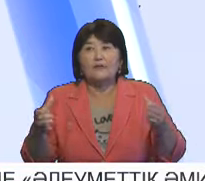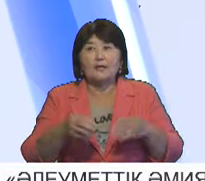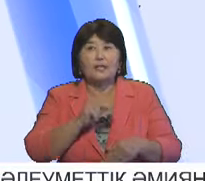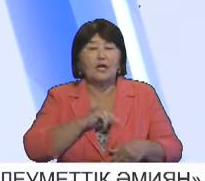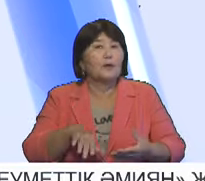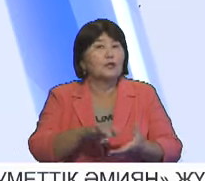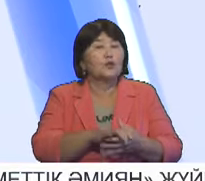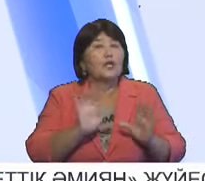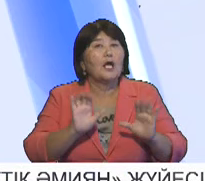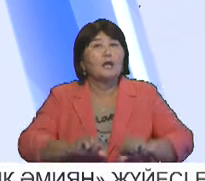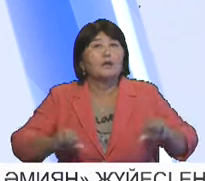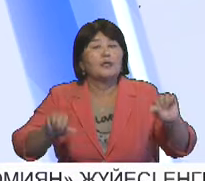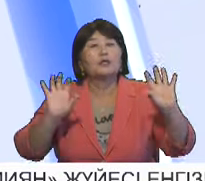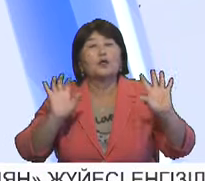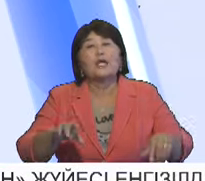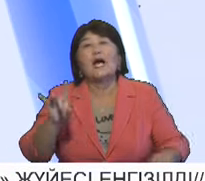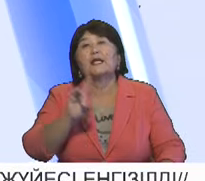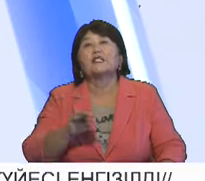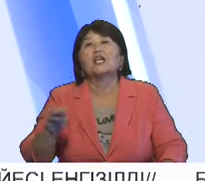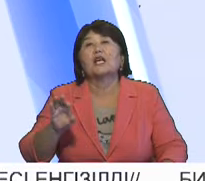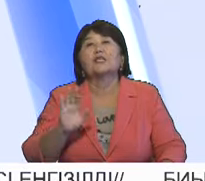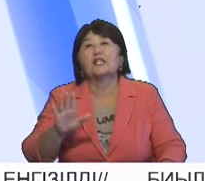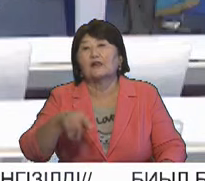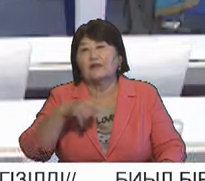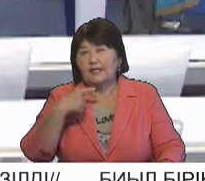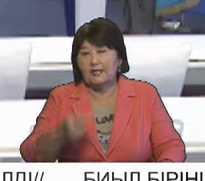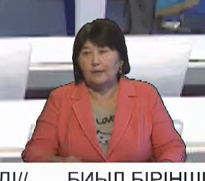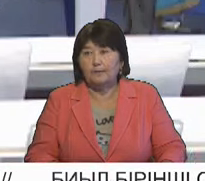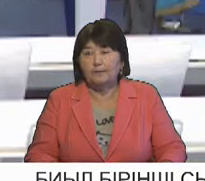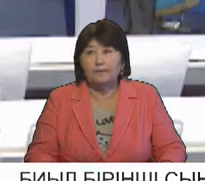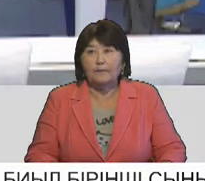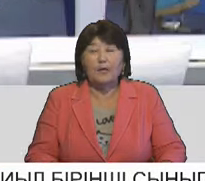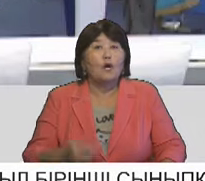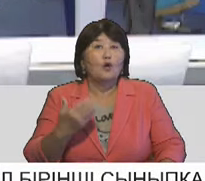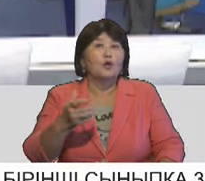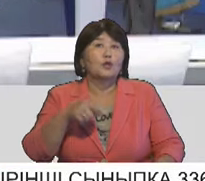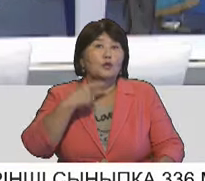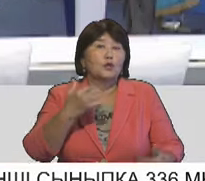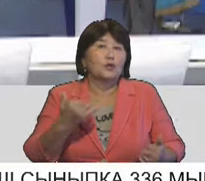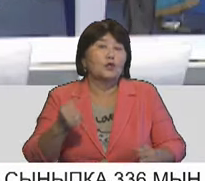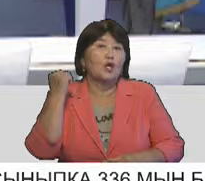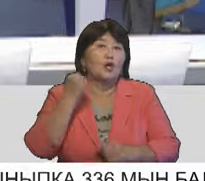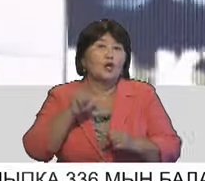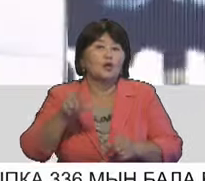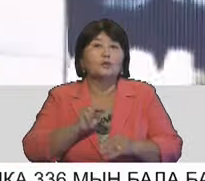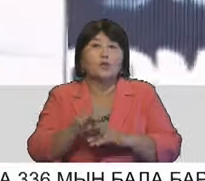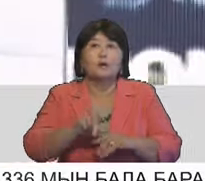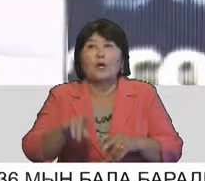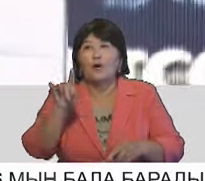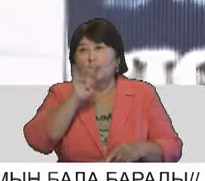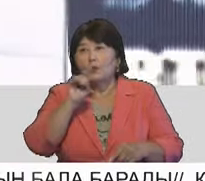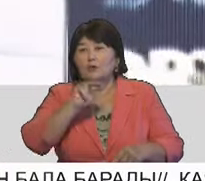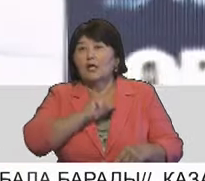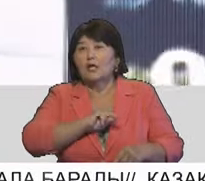одағы президиумының төрағасы Рашид Жақсылықов айтты. Оның сөзінше, қазір жұмысшыларды бейімдеу үшін мұнайға